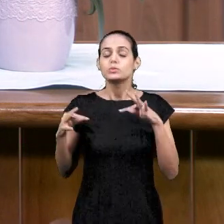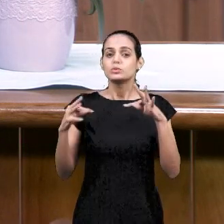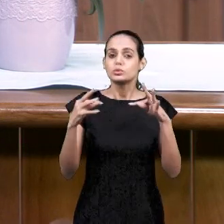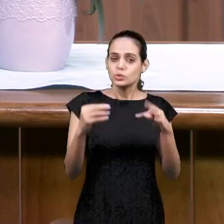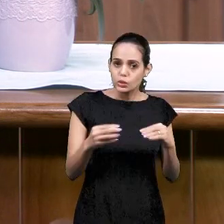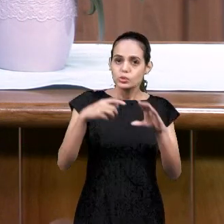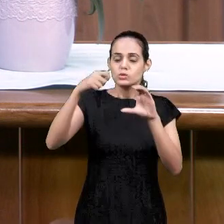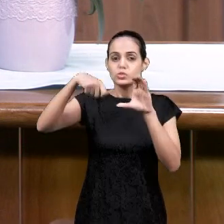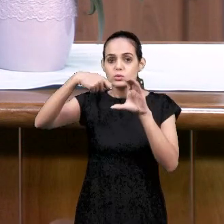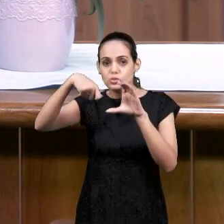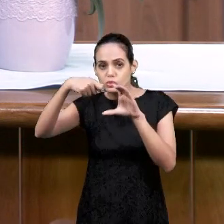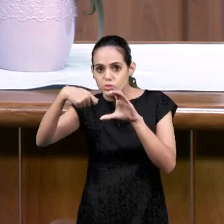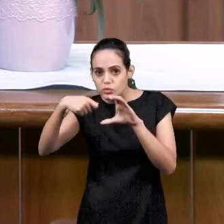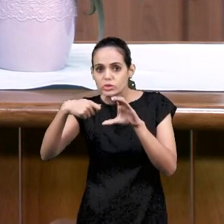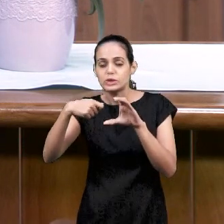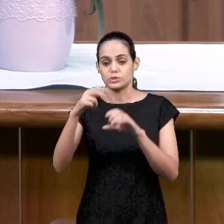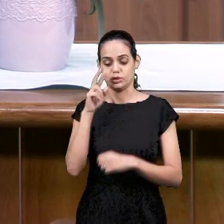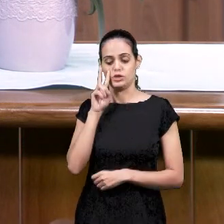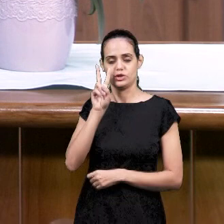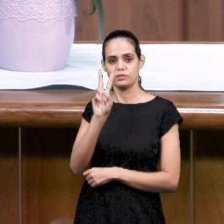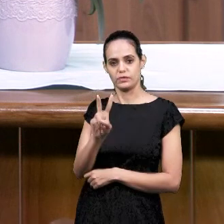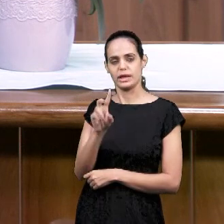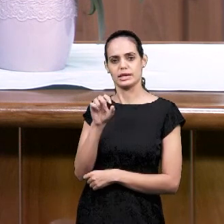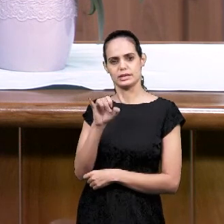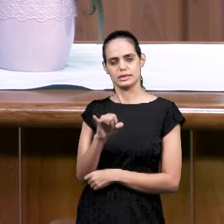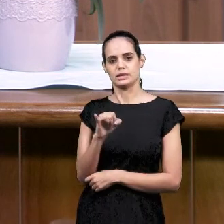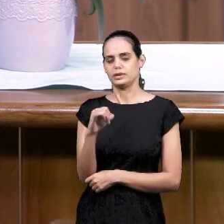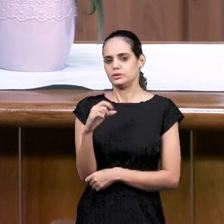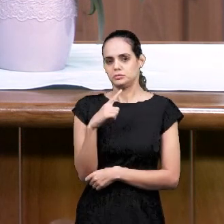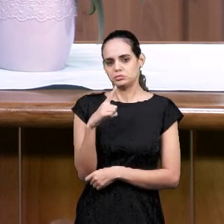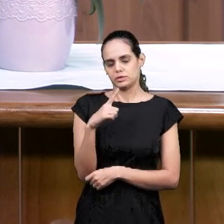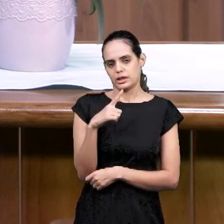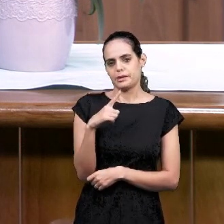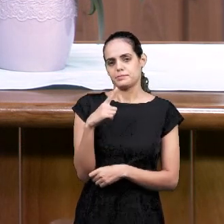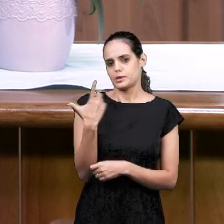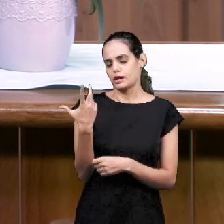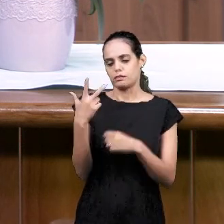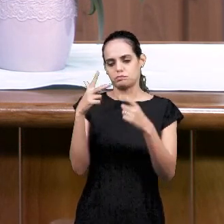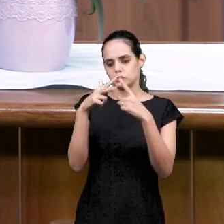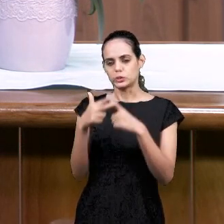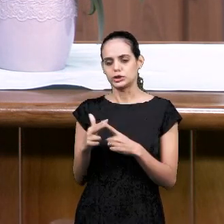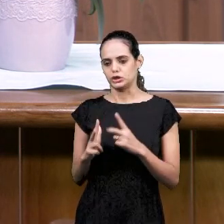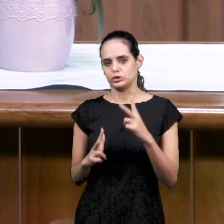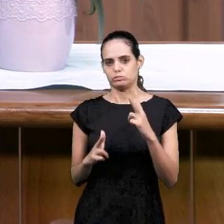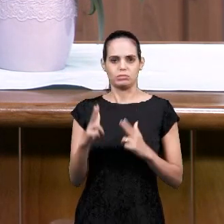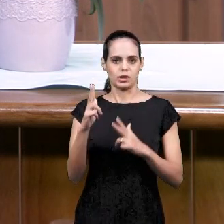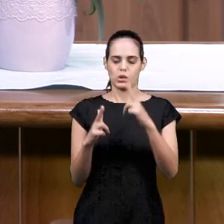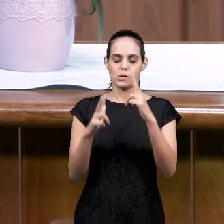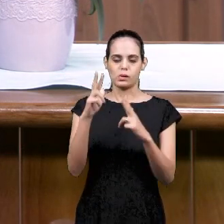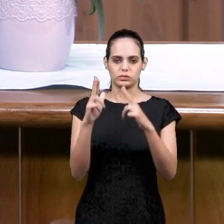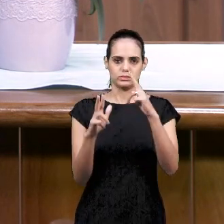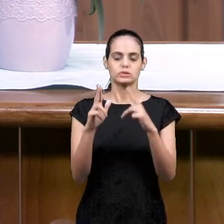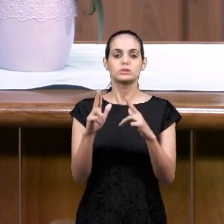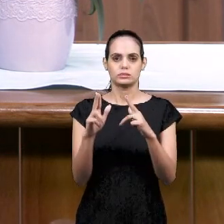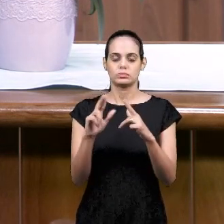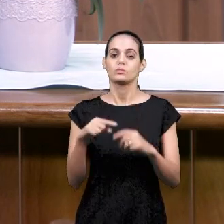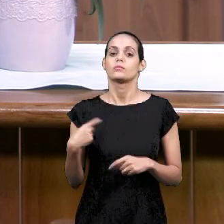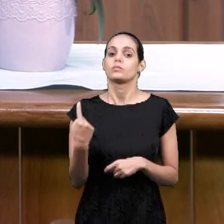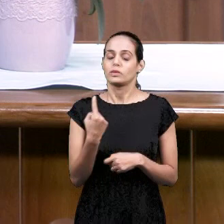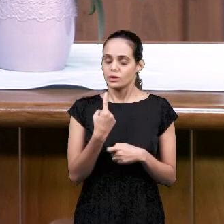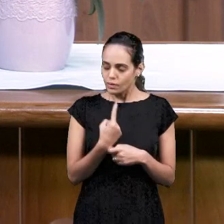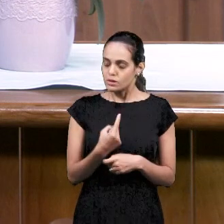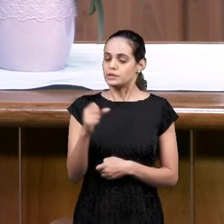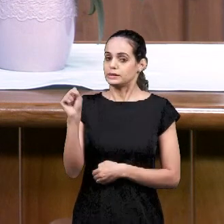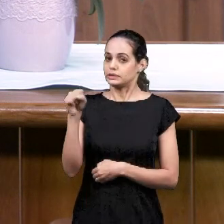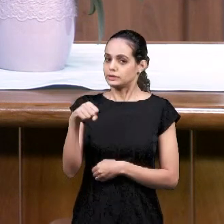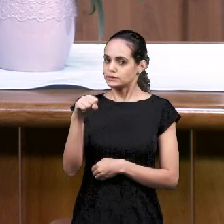Donc, ces vidéos, elles doivent être vues pour vérifier s'il y a une situation qui doit être corrigée. Donc, nous allons